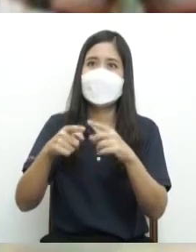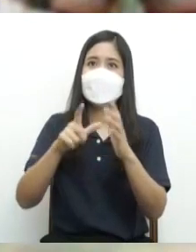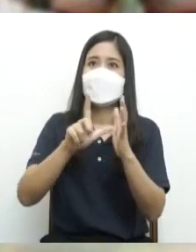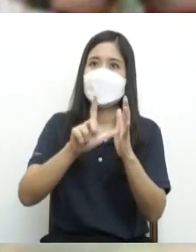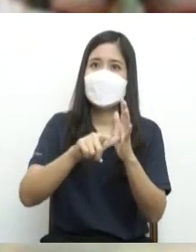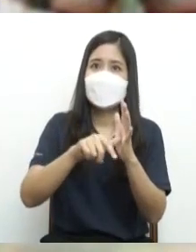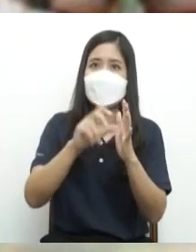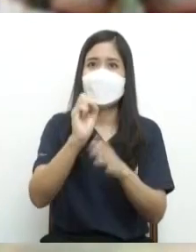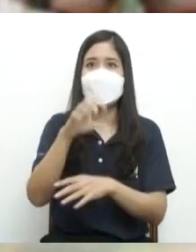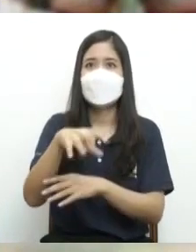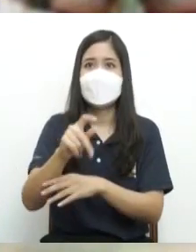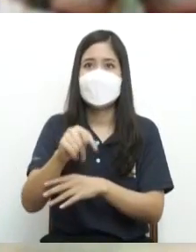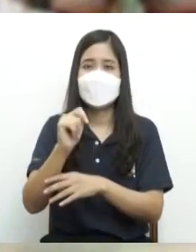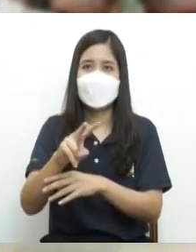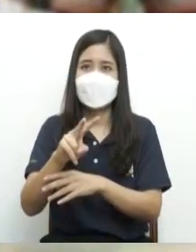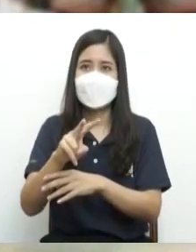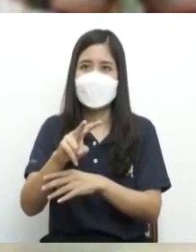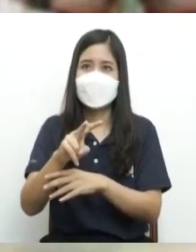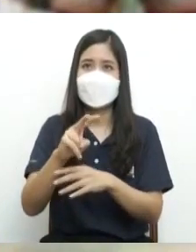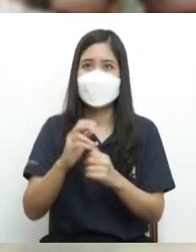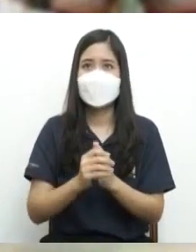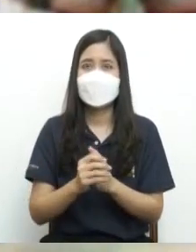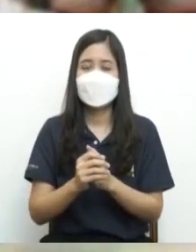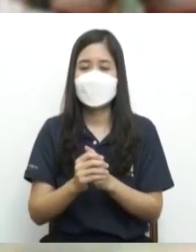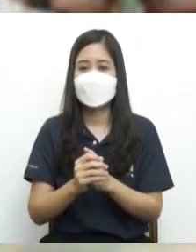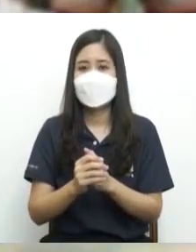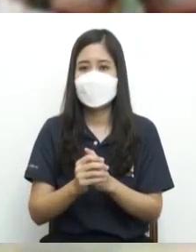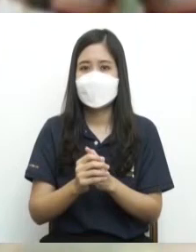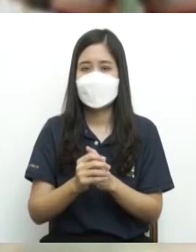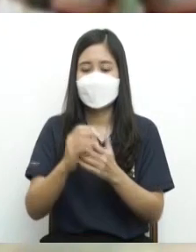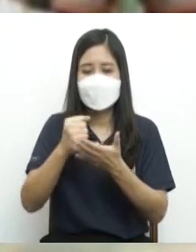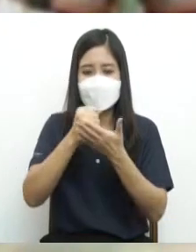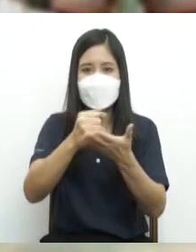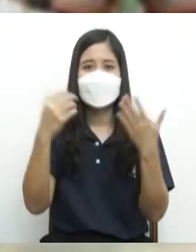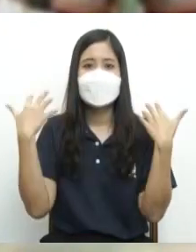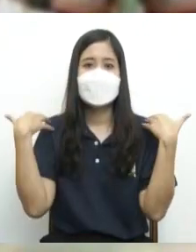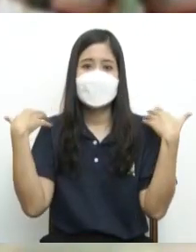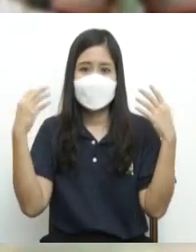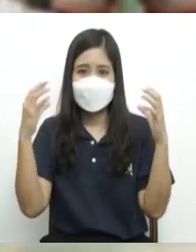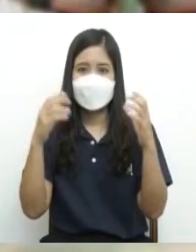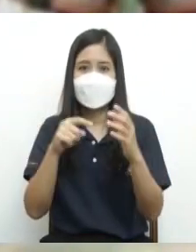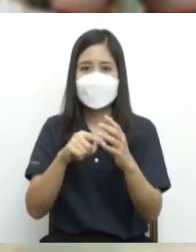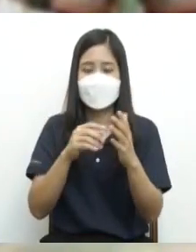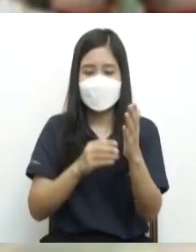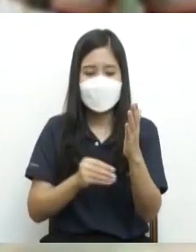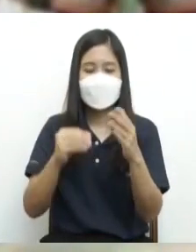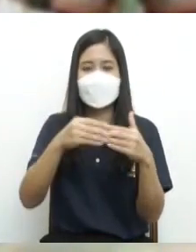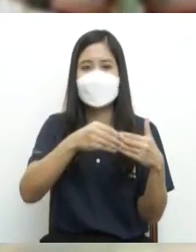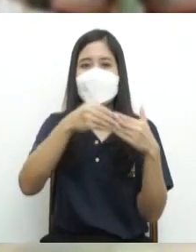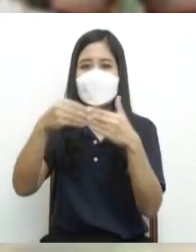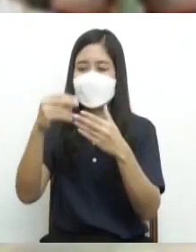จะอยู่ทำงานร่วมกับท่านนะท่านก็ไปตรวจราชการผมก็เลยพาท่านขึ้นไปตรวจโรงเรียนบนดอยว